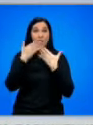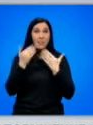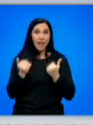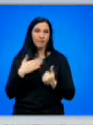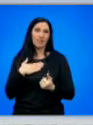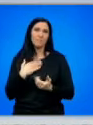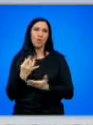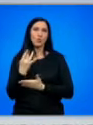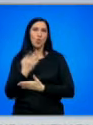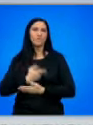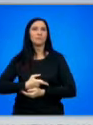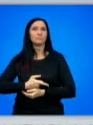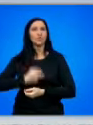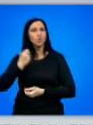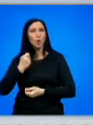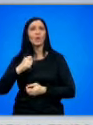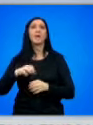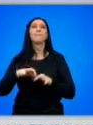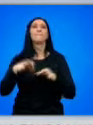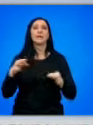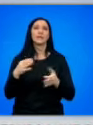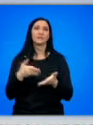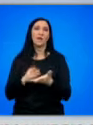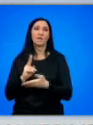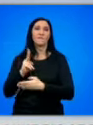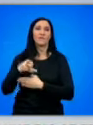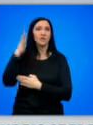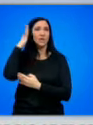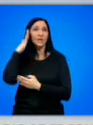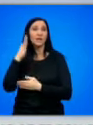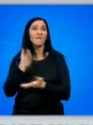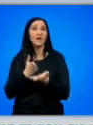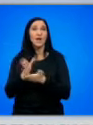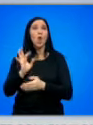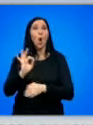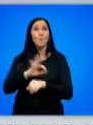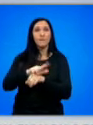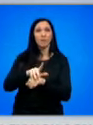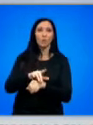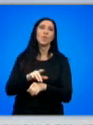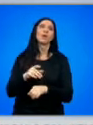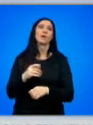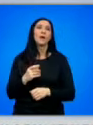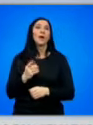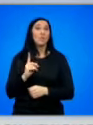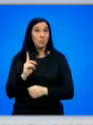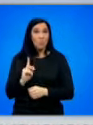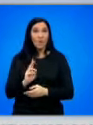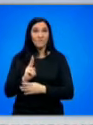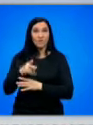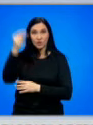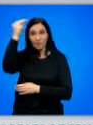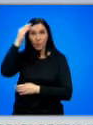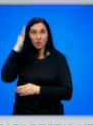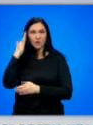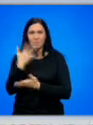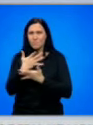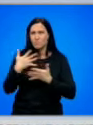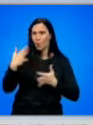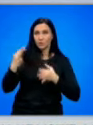Няма да има нови по-строги мерки заради навлизащия в страната вариант Омикрон на коронавируса. Но влизащите в България от страни с